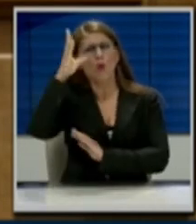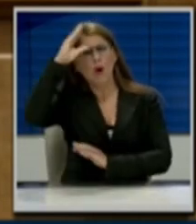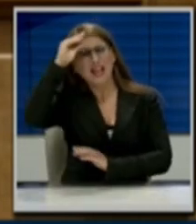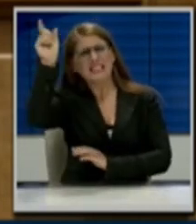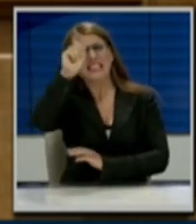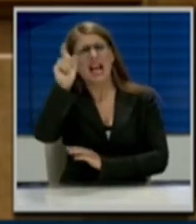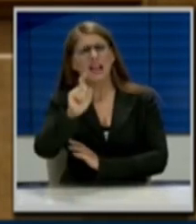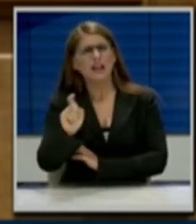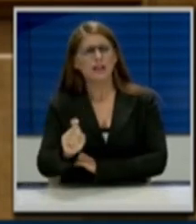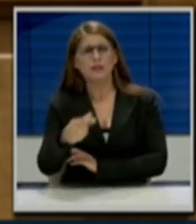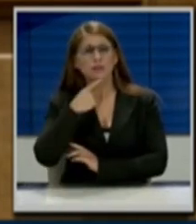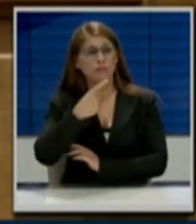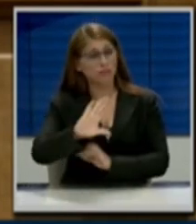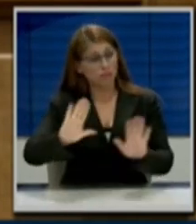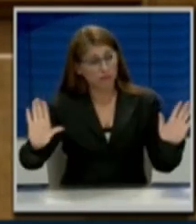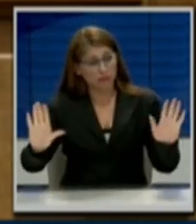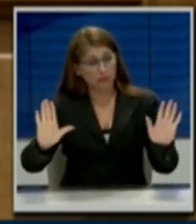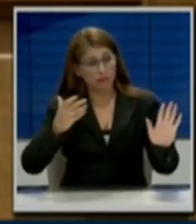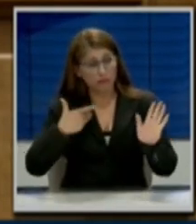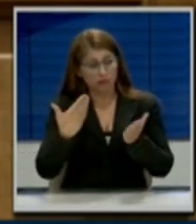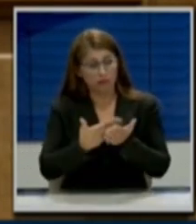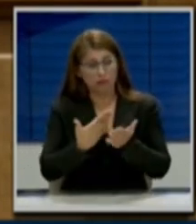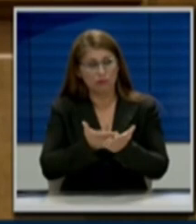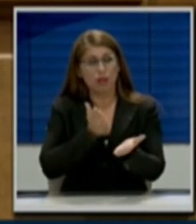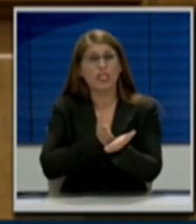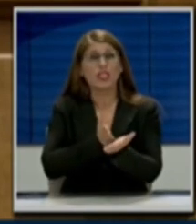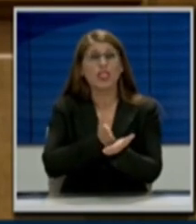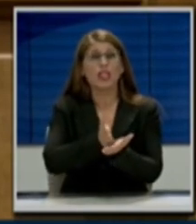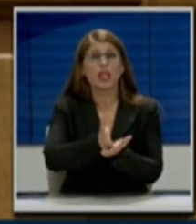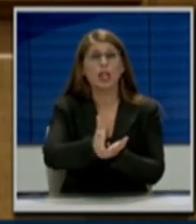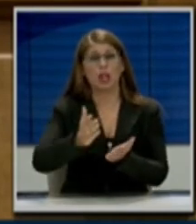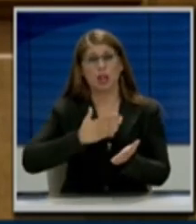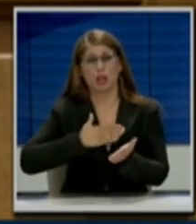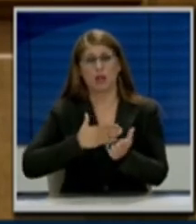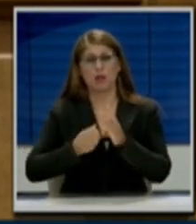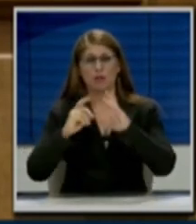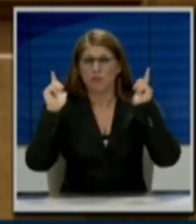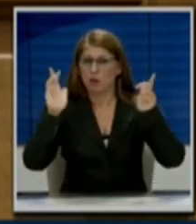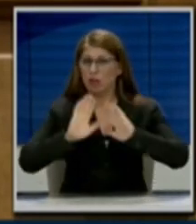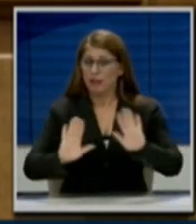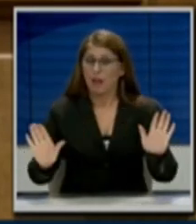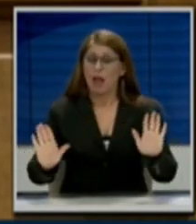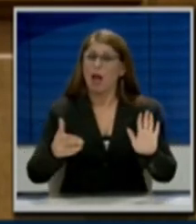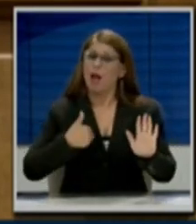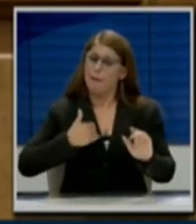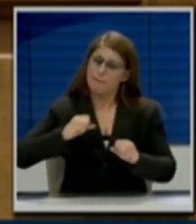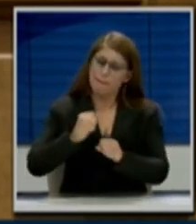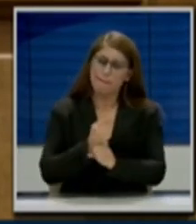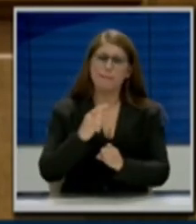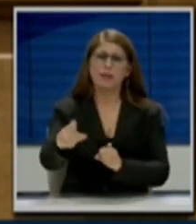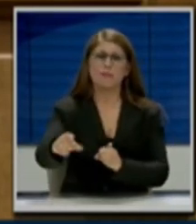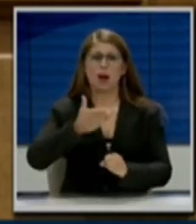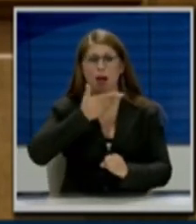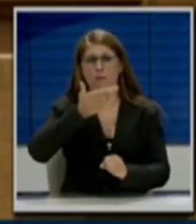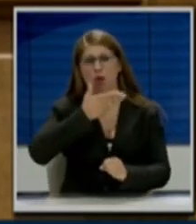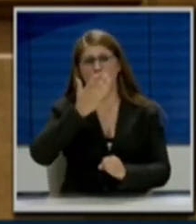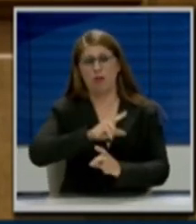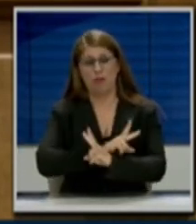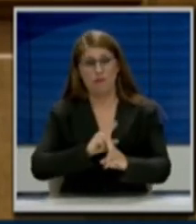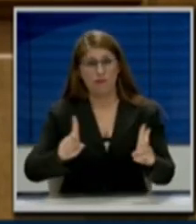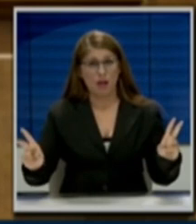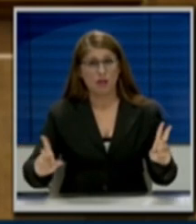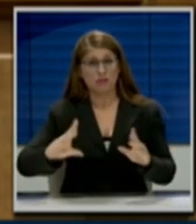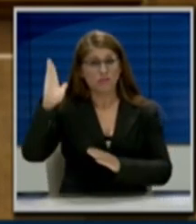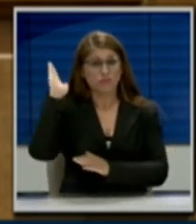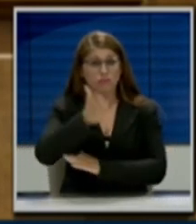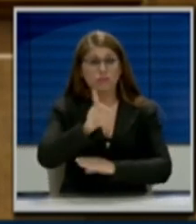πιστεύετε? Εμείς θα επιμένουμε για λογοδοσία, για διαφάνεια, για